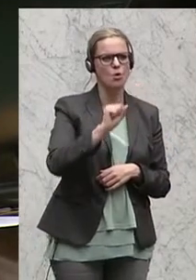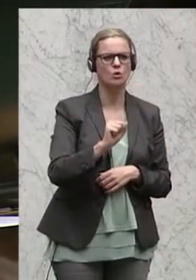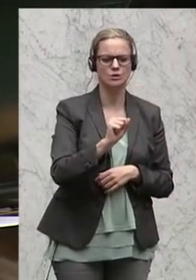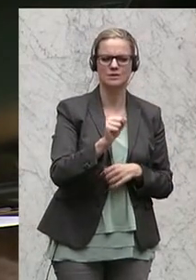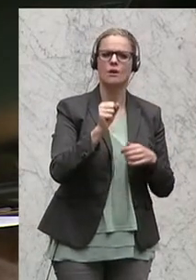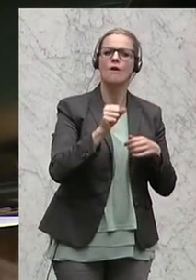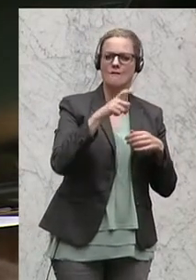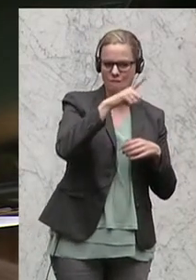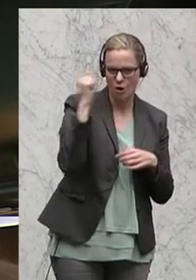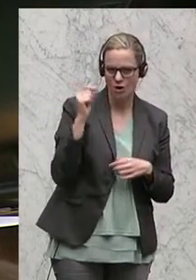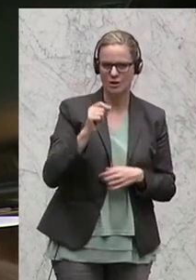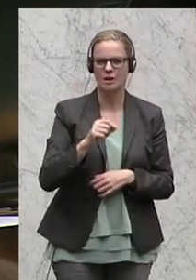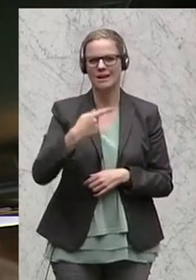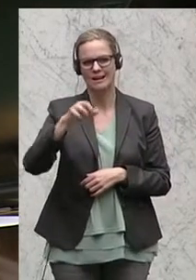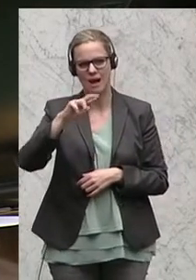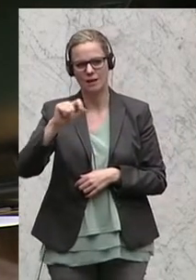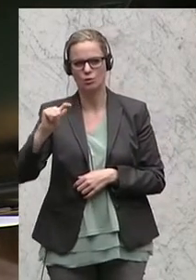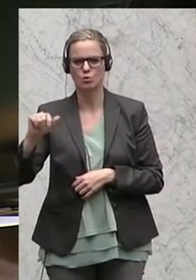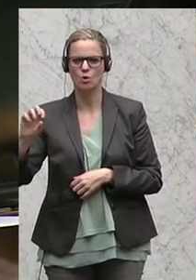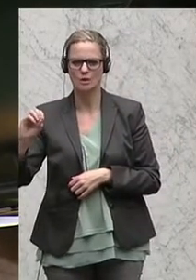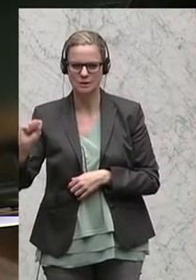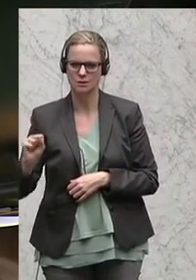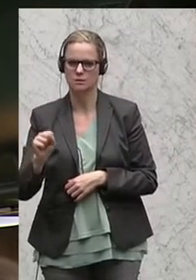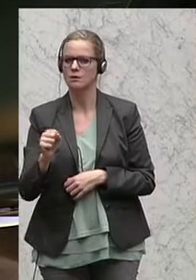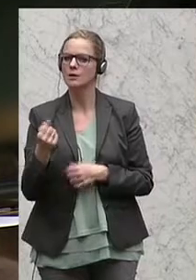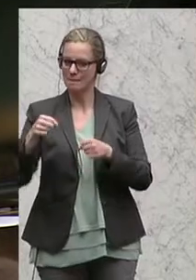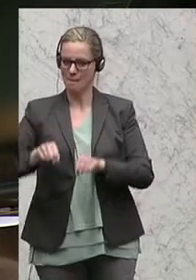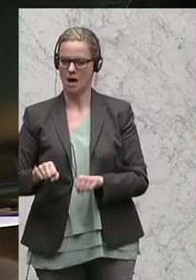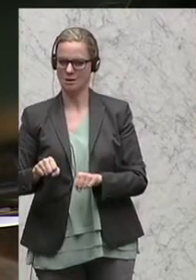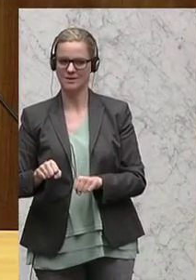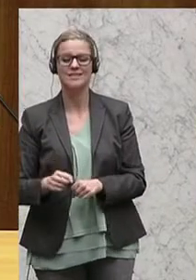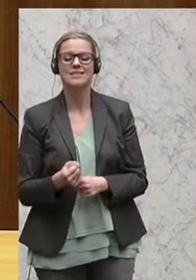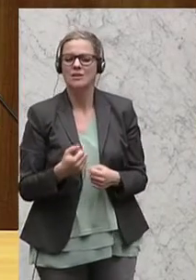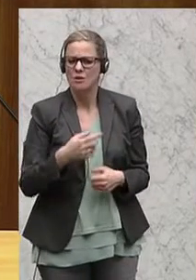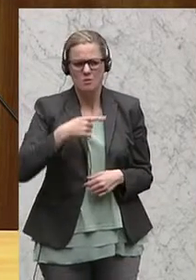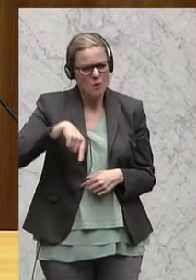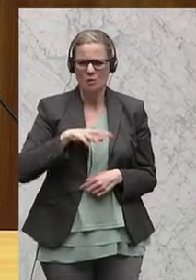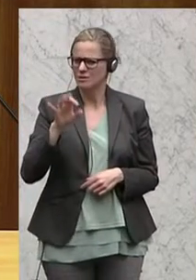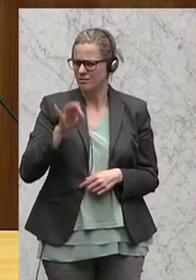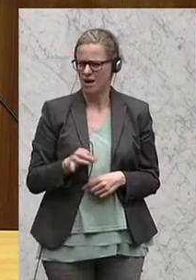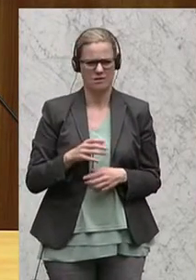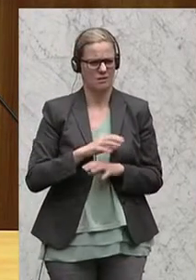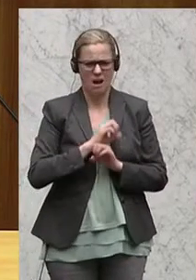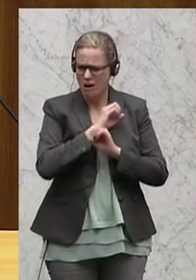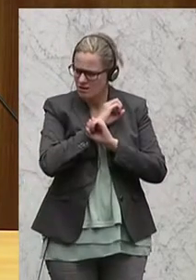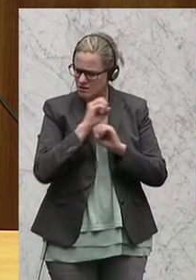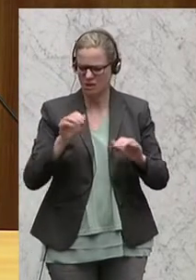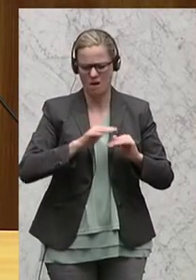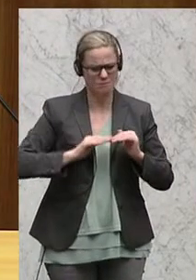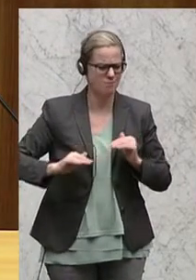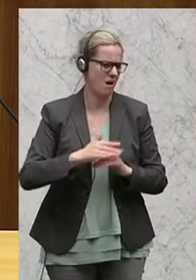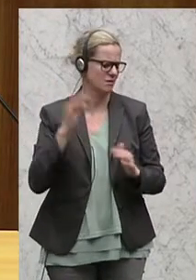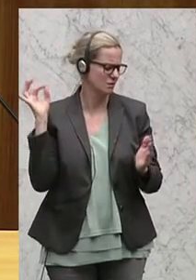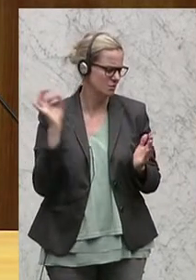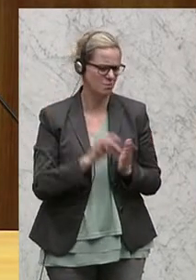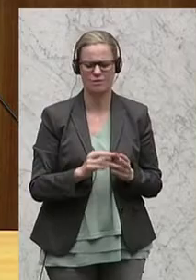Kratos, die Macht oder Herrschaft. Das Recht geht vom Volk aus. Das ist für uns Freiheitliche ein ganz elementarer, wenn nicht der wichtigste